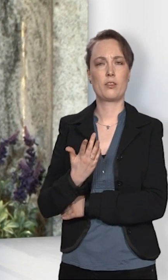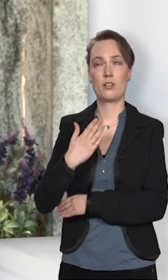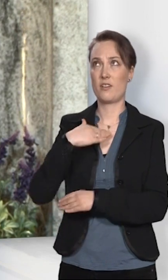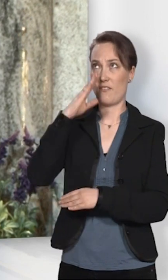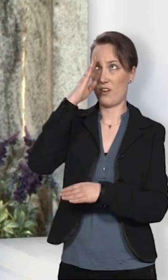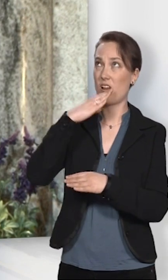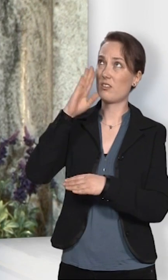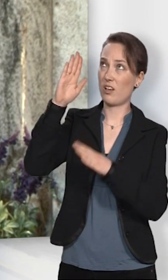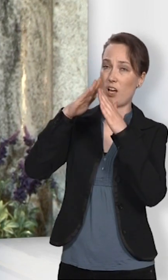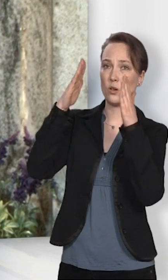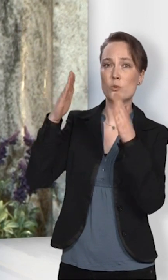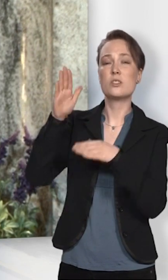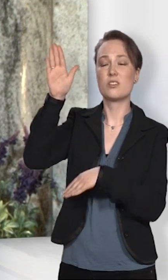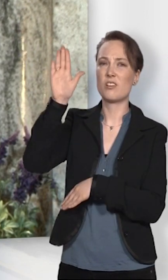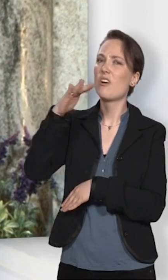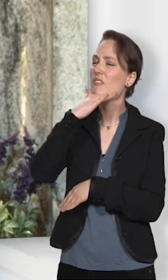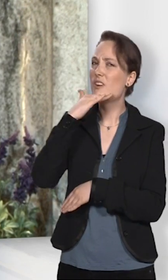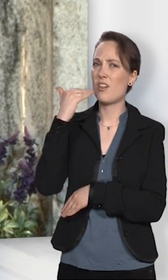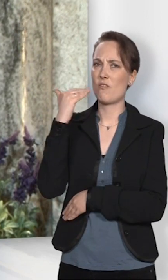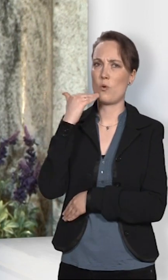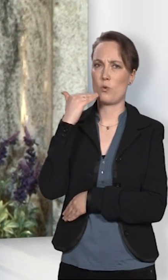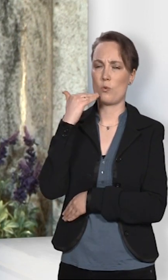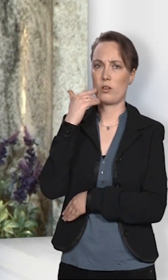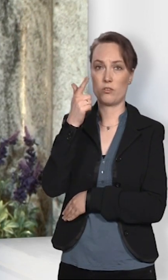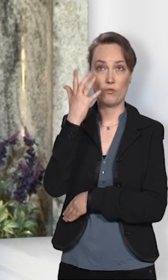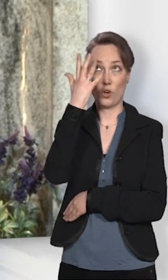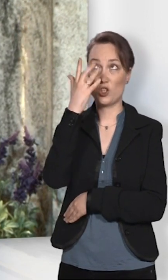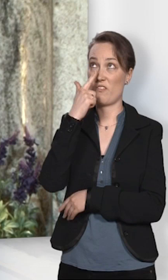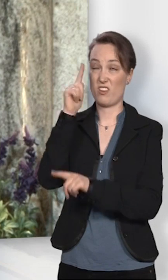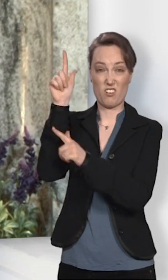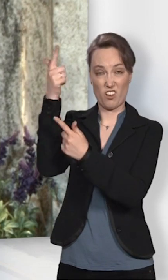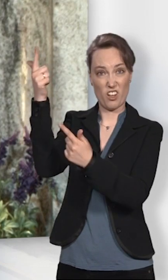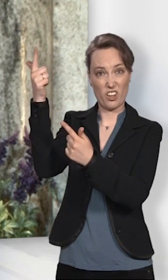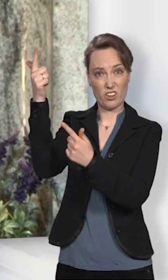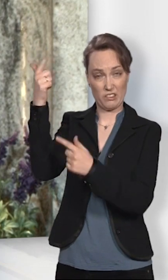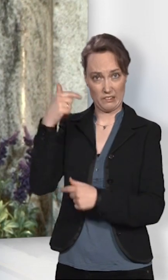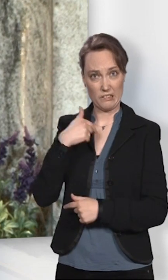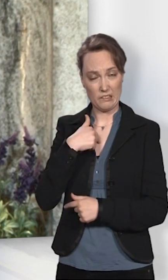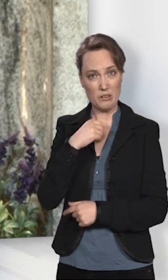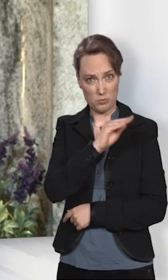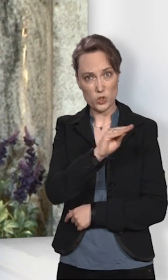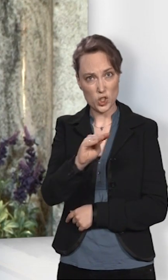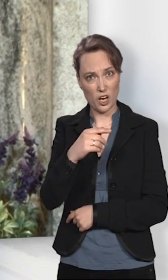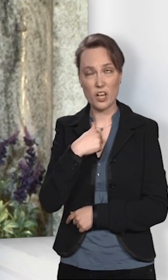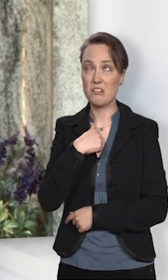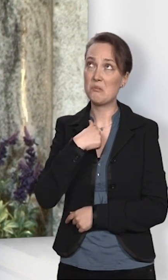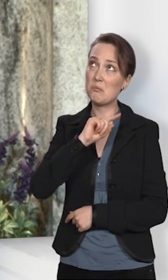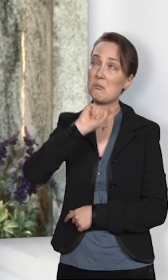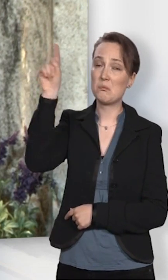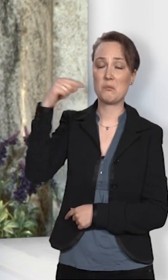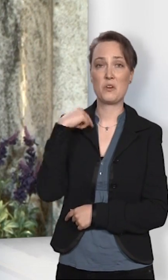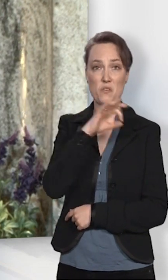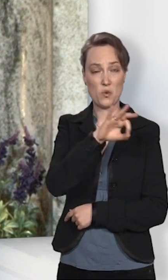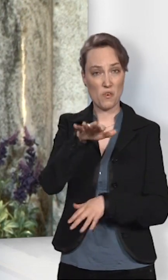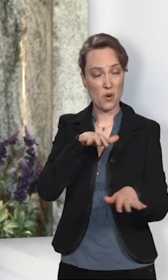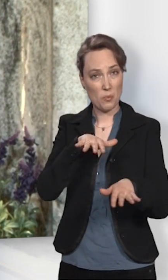Hause sind viele Wohnungen. Wenn's nicht so wäre, hätte ich dann zu euch gesagt, ich gehe hin, euch die Stätte zu